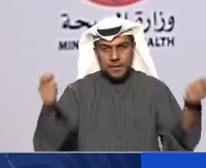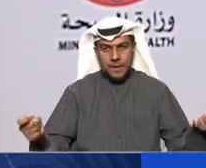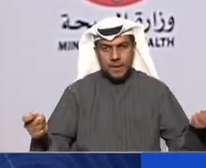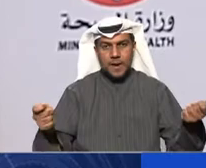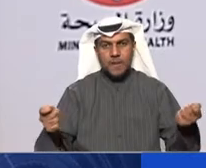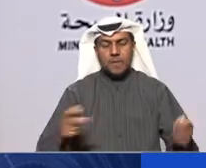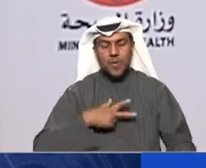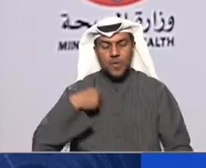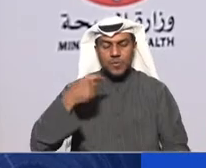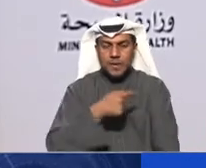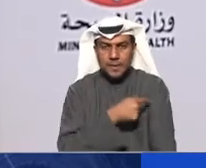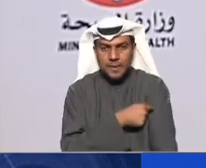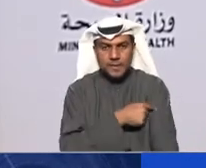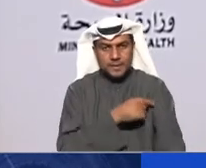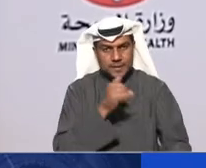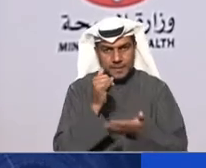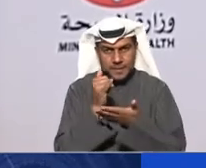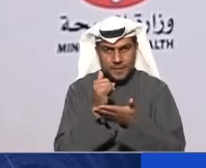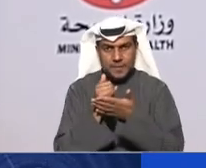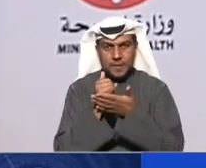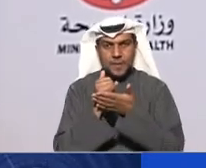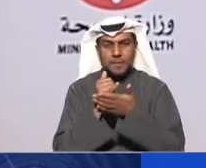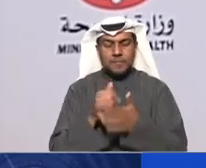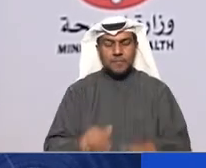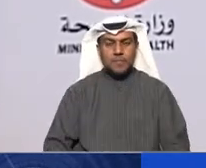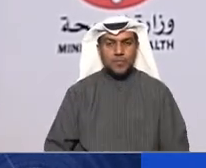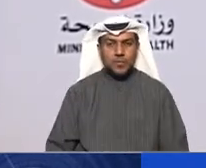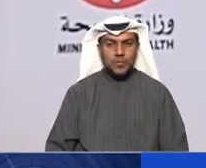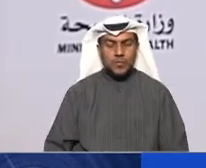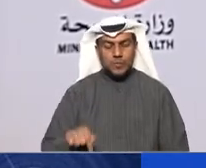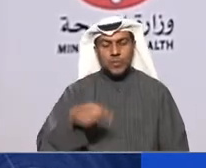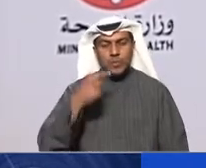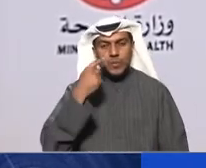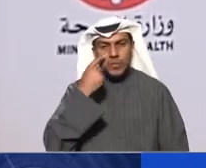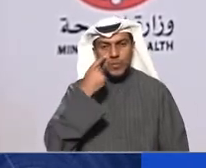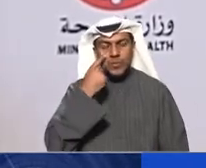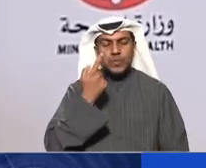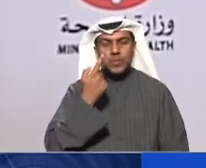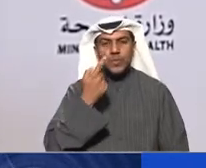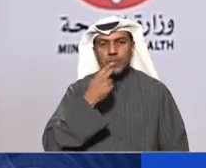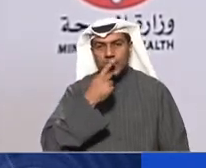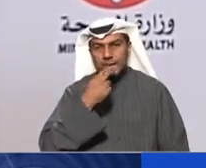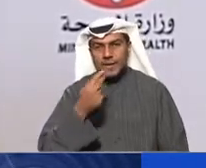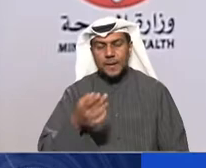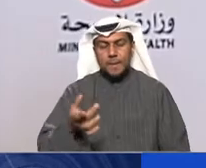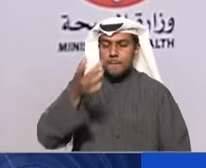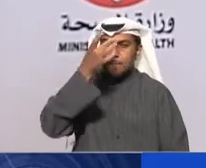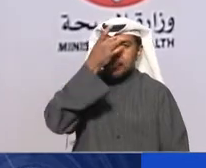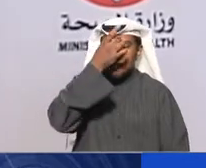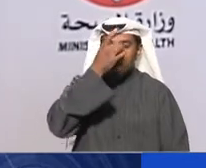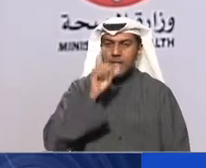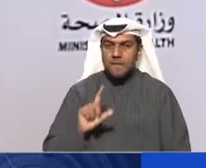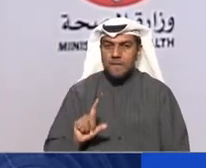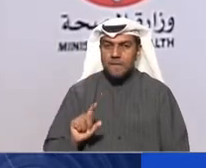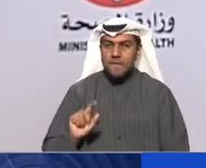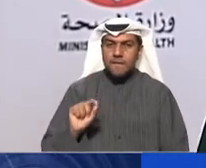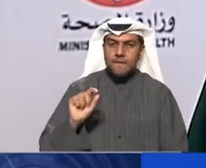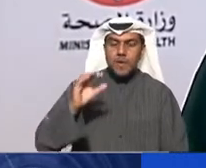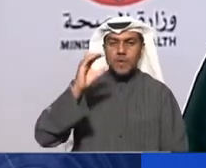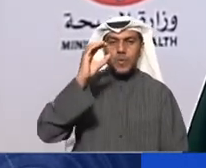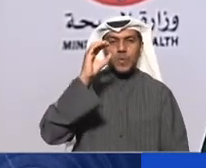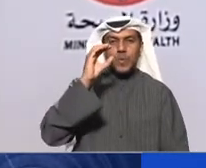قبل وزارة الصحة، وذلك للوقوف على آخر التطورات والمستجدات بالنسبة لانتشار فيروس كورونا